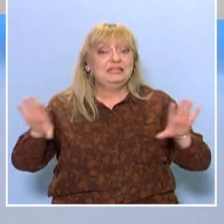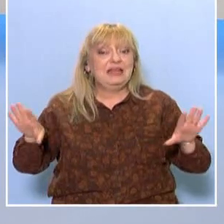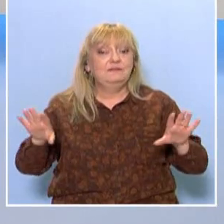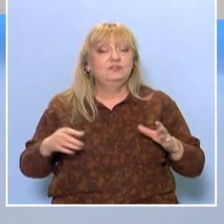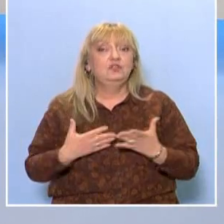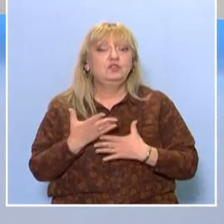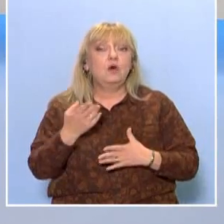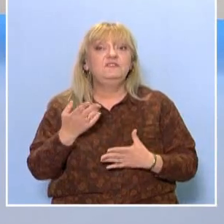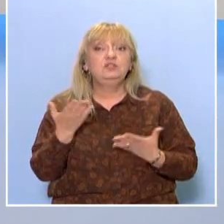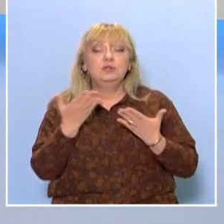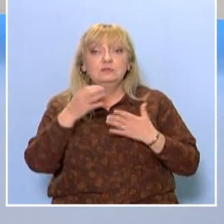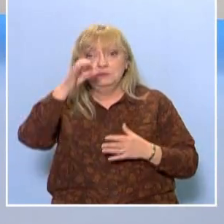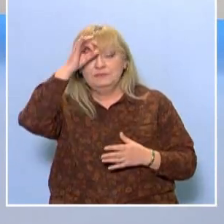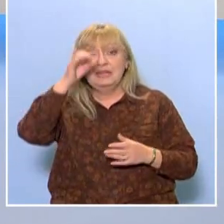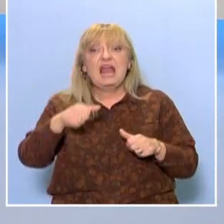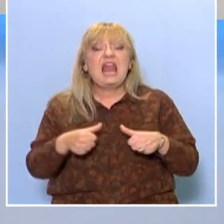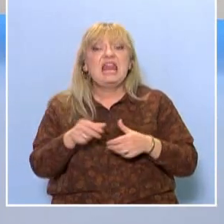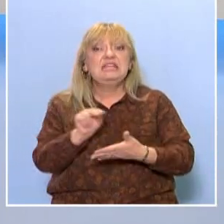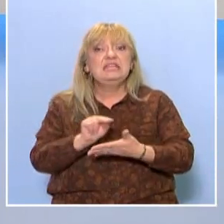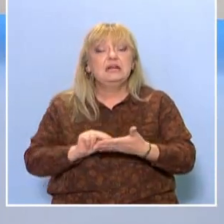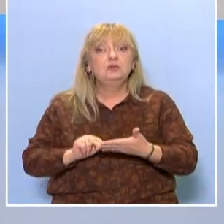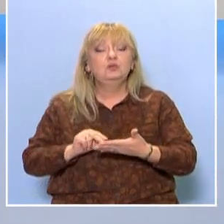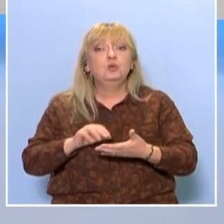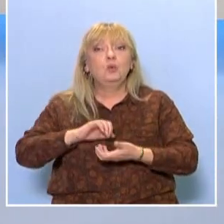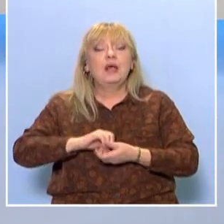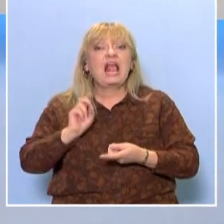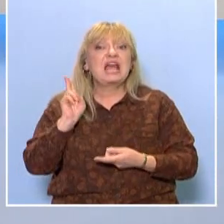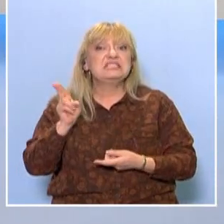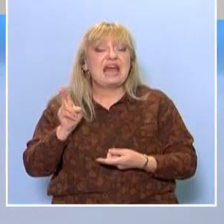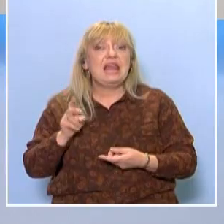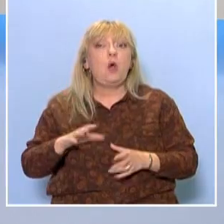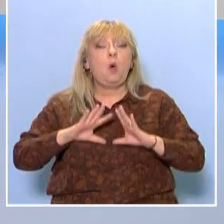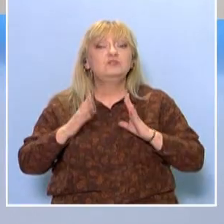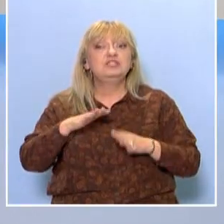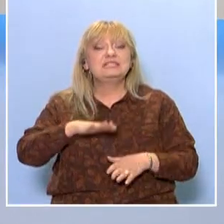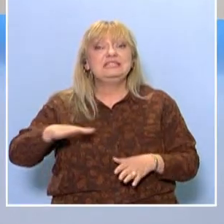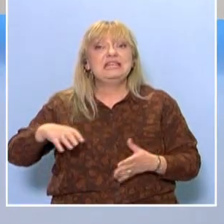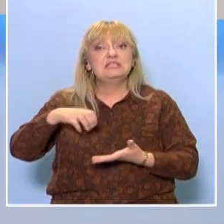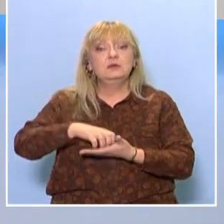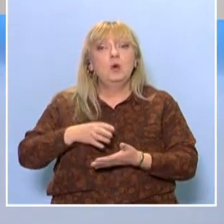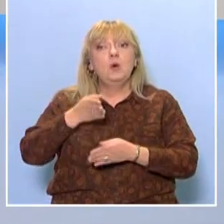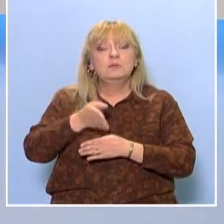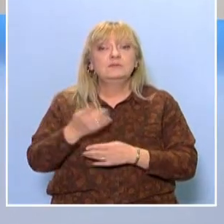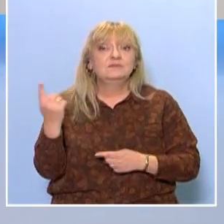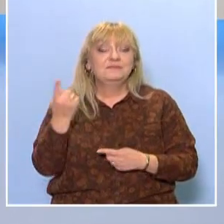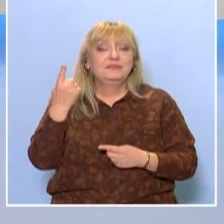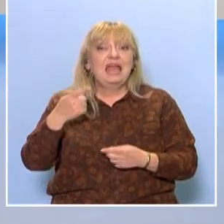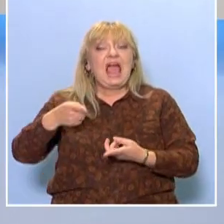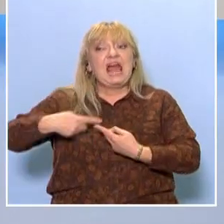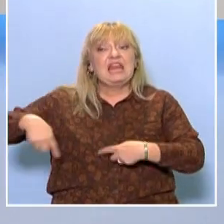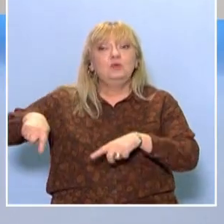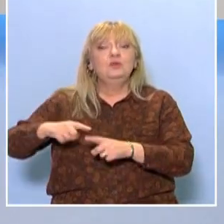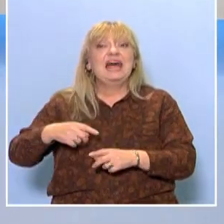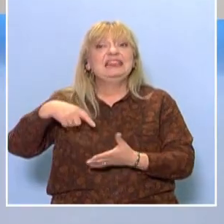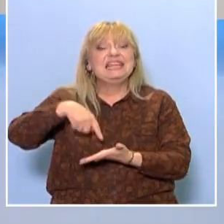Новите възпитаници на литературния клуб Касталия към Общинския детски комплекс във Варна посетиха за първи път регионалния център на